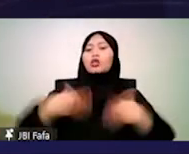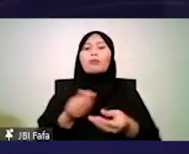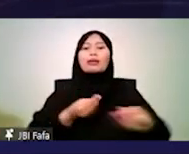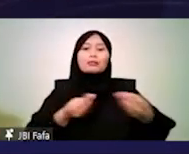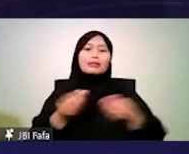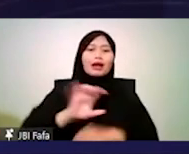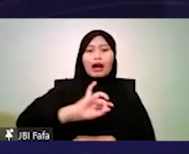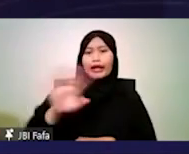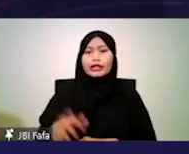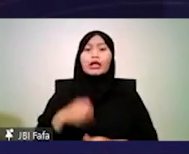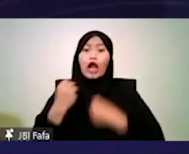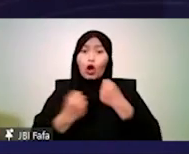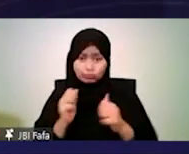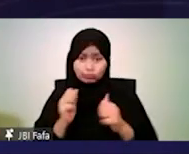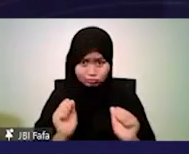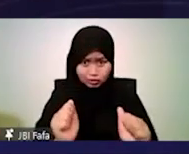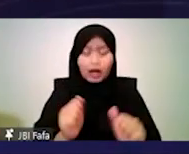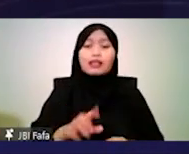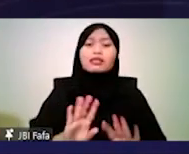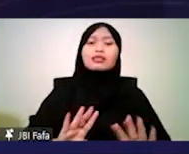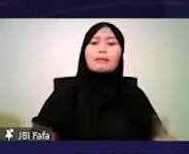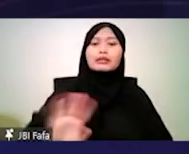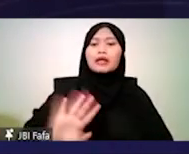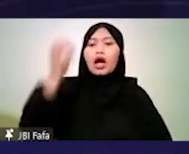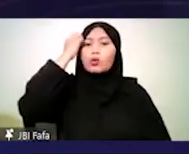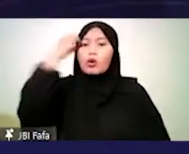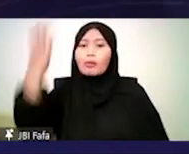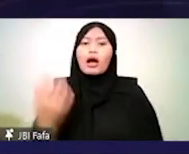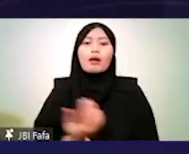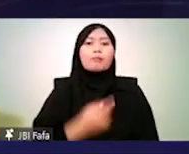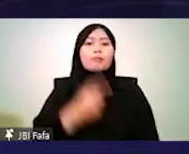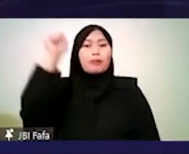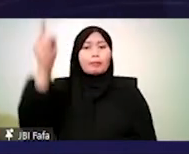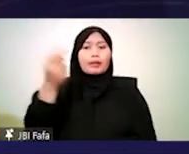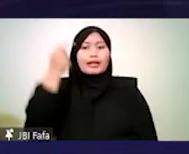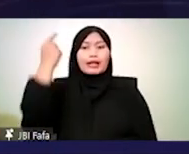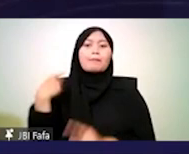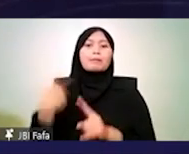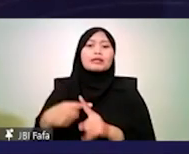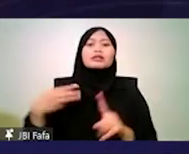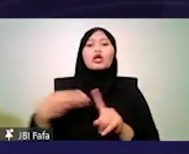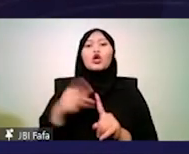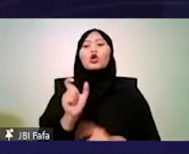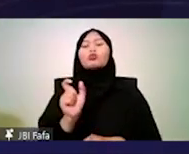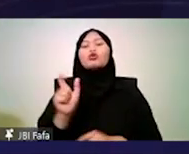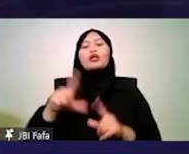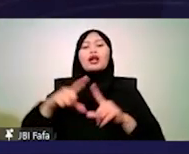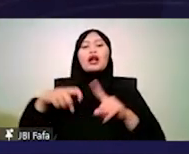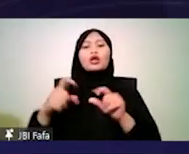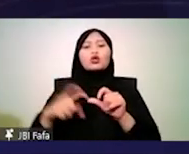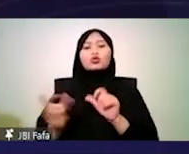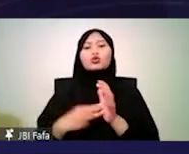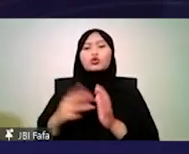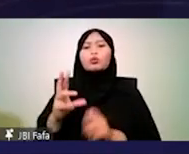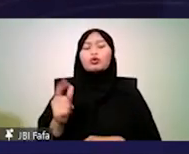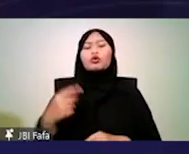lakukan tapi jangan lupa tidaknya pemerintah daerah tapi juga bulaksumur tolong dipikirkan Mas Budianto